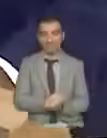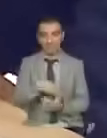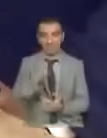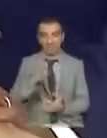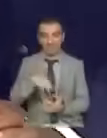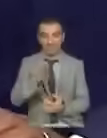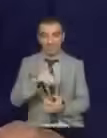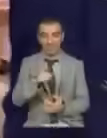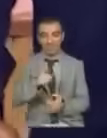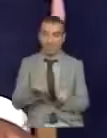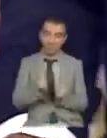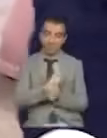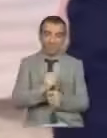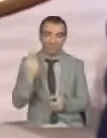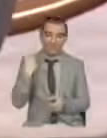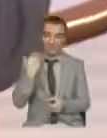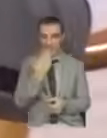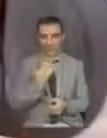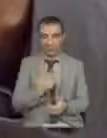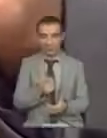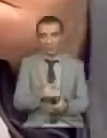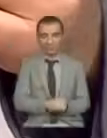Reklam var. Reklamlardan sonra okuyacağım.